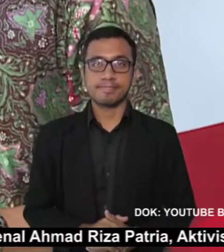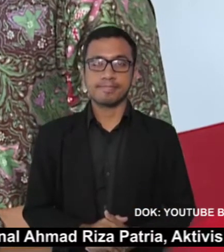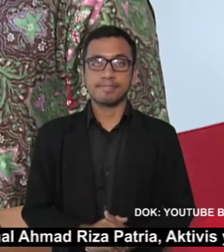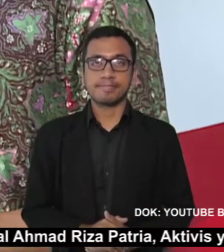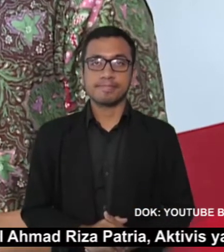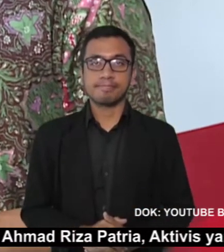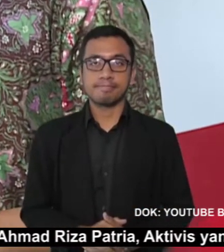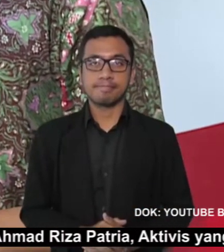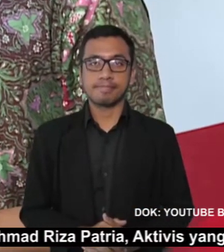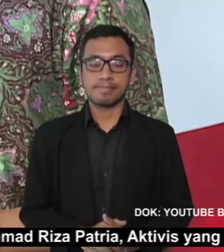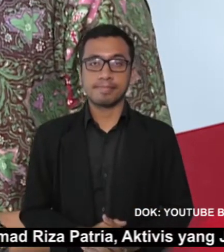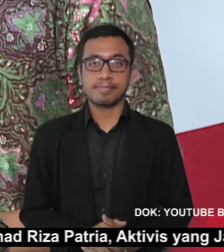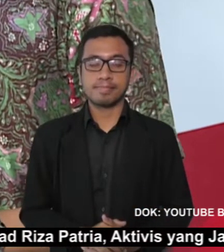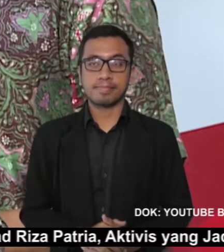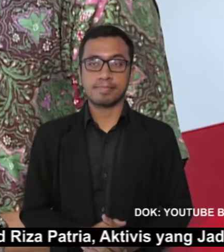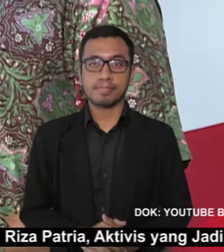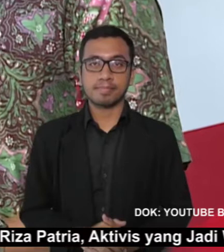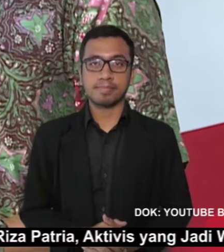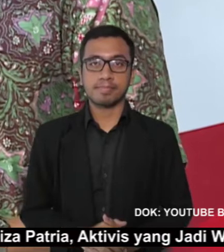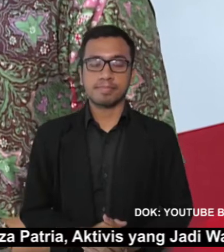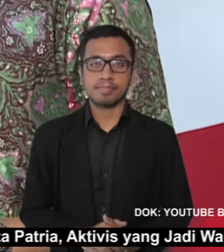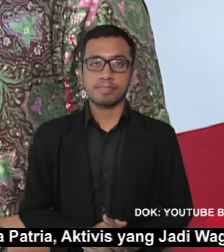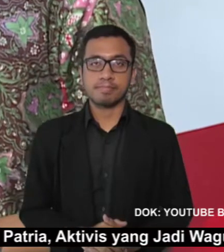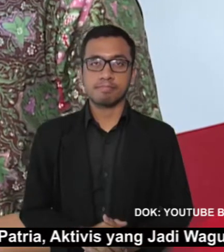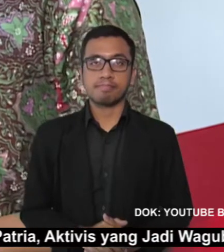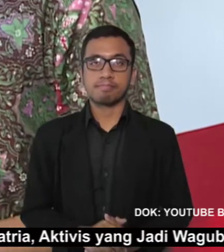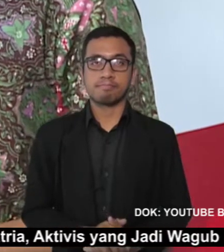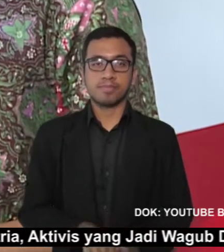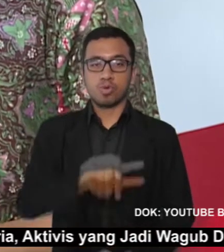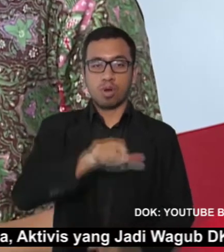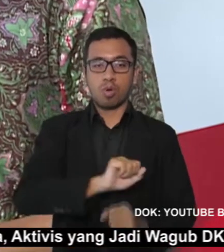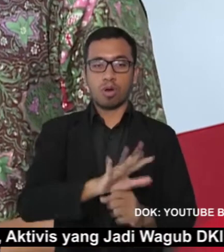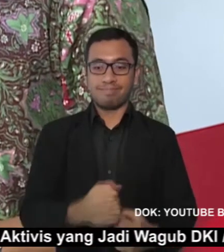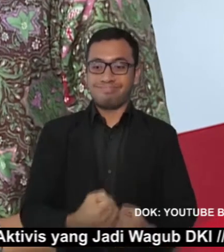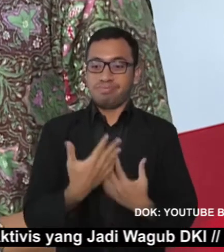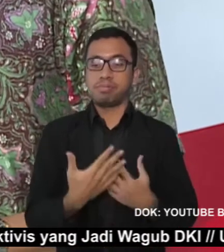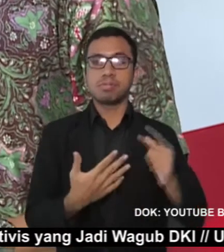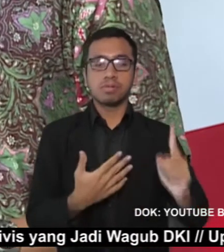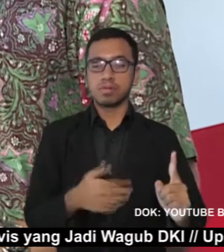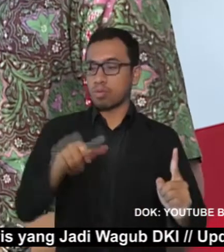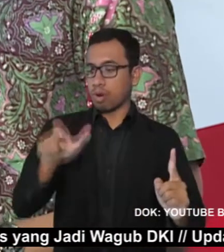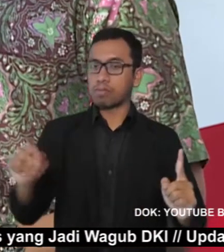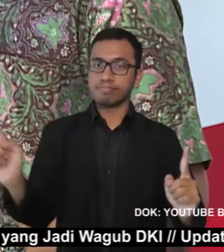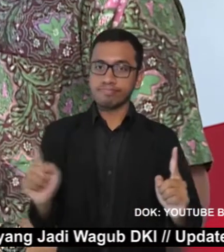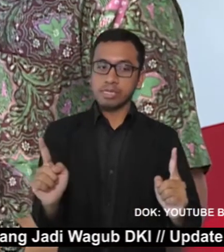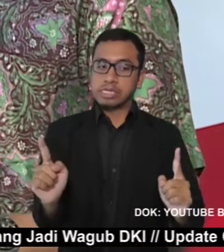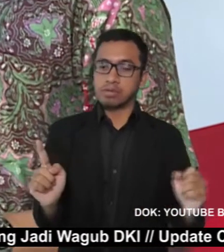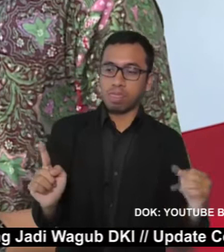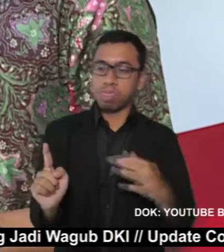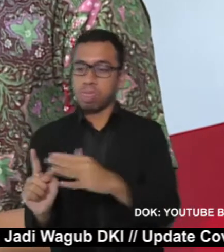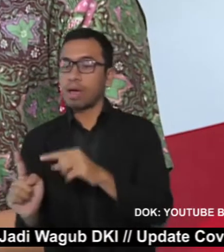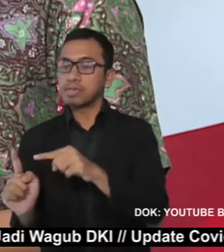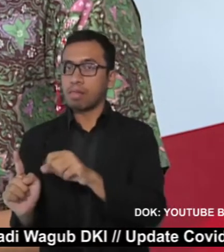diduga kontak erat dengan kasus covert yang positif Hai setelah Puskesmas